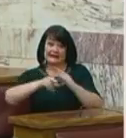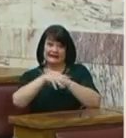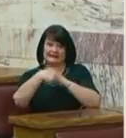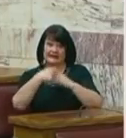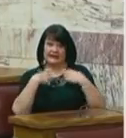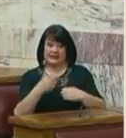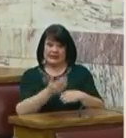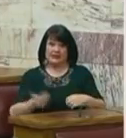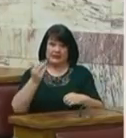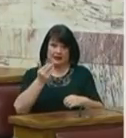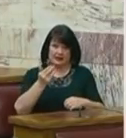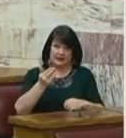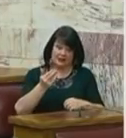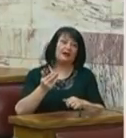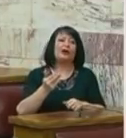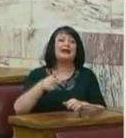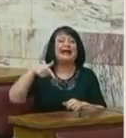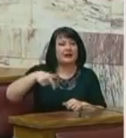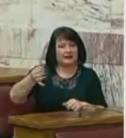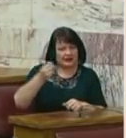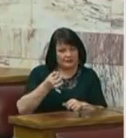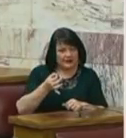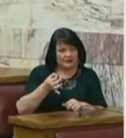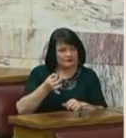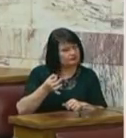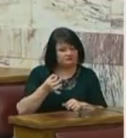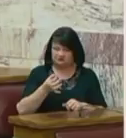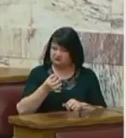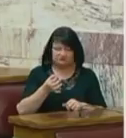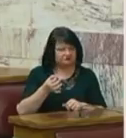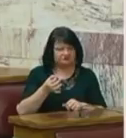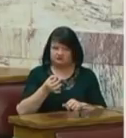του κυρίου Ιωάννη Εγγελή, με το οποίο απορρίπτονται